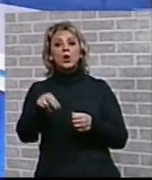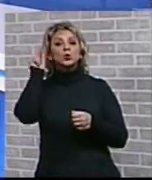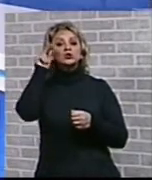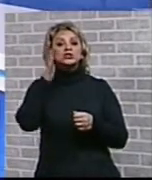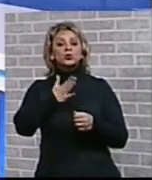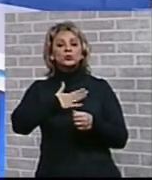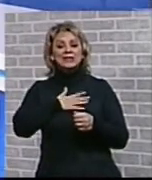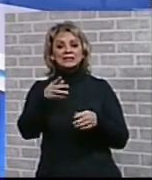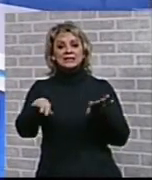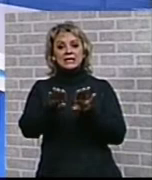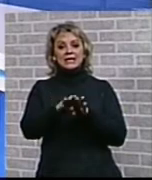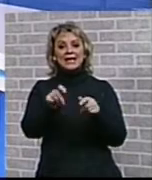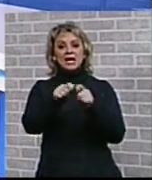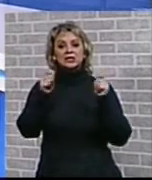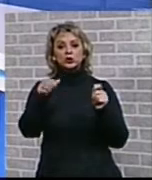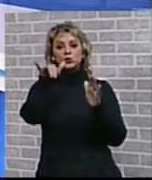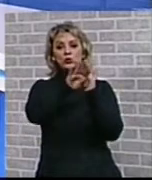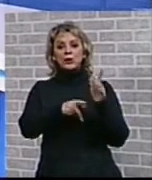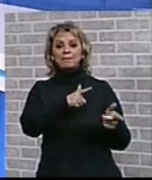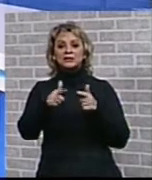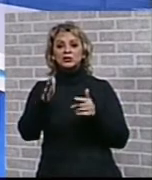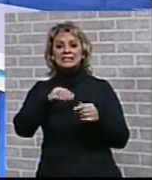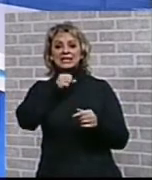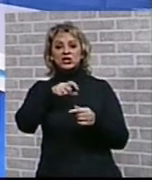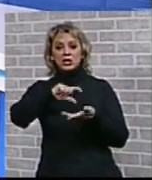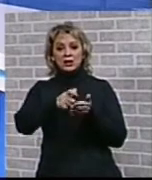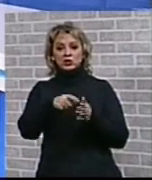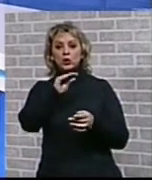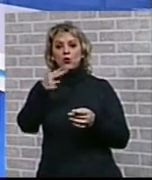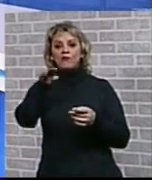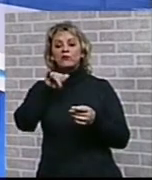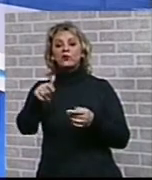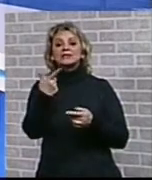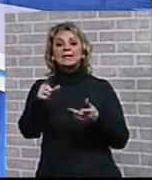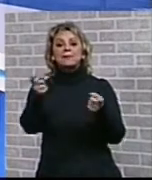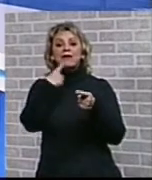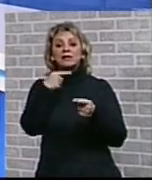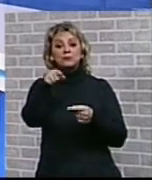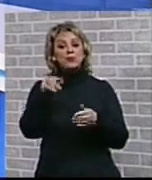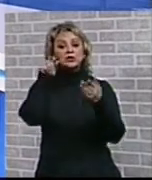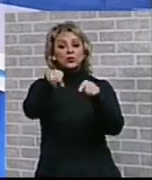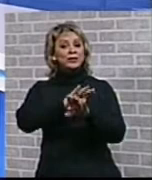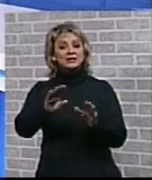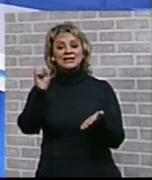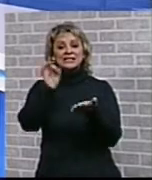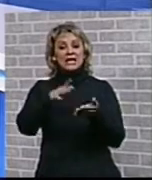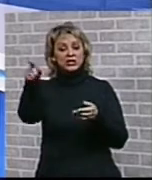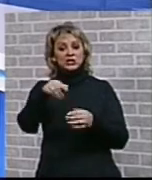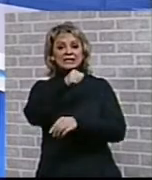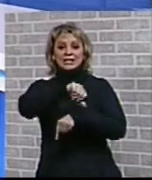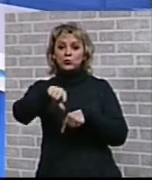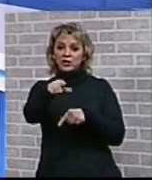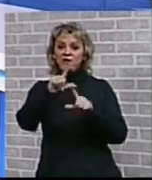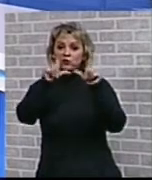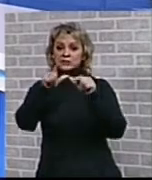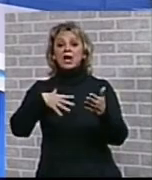«Учись у нас» – такие открытые уроки подготовил для старшеклассников ЮФУ, где призывает поступать не в столичные или зарубежные вузы,